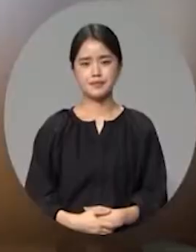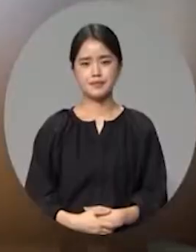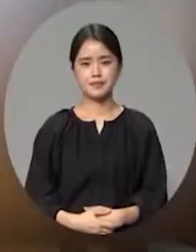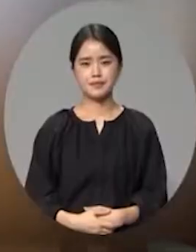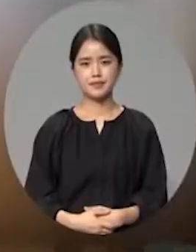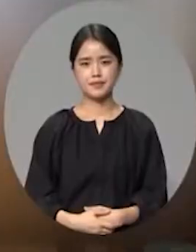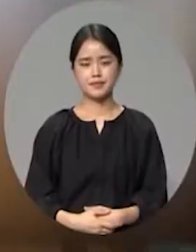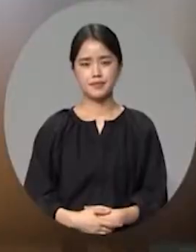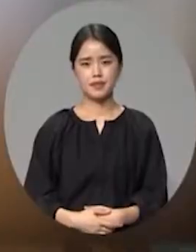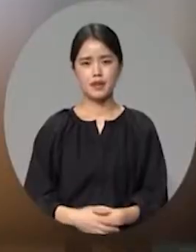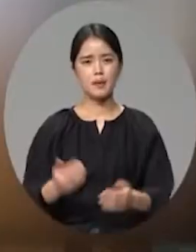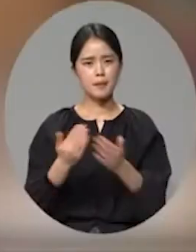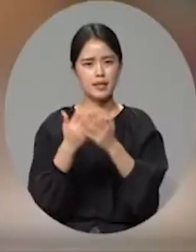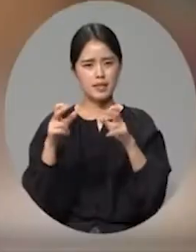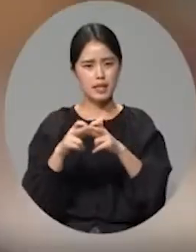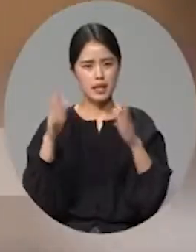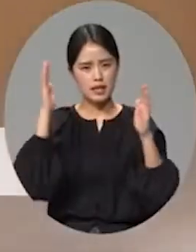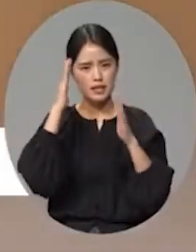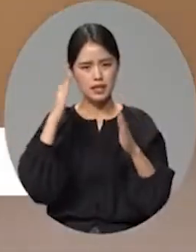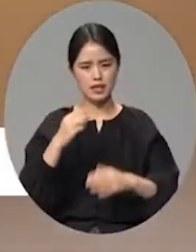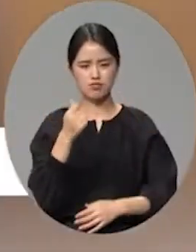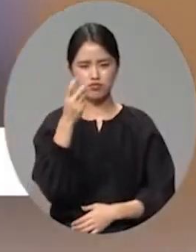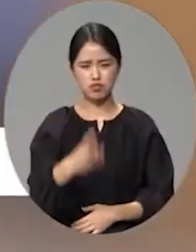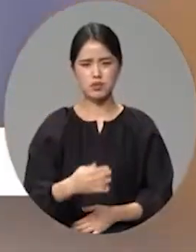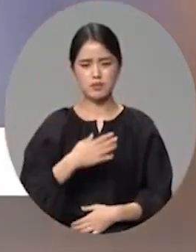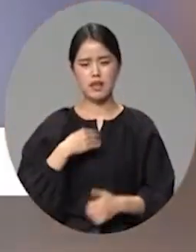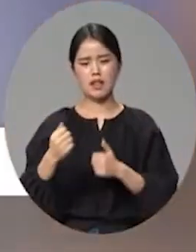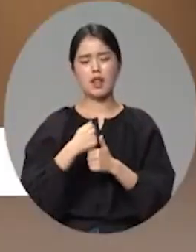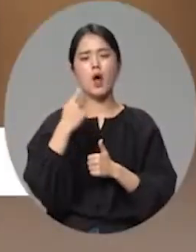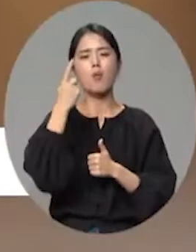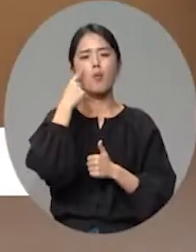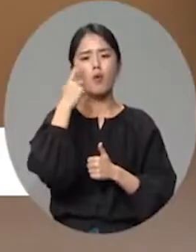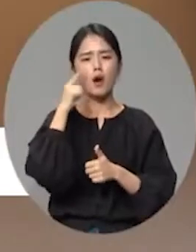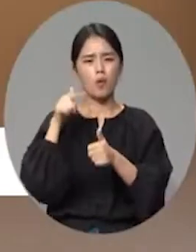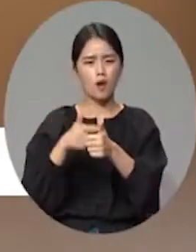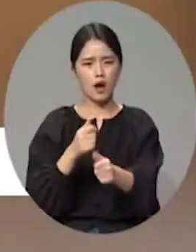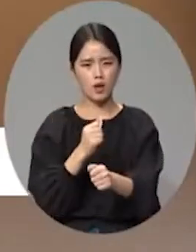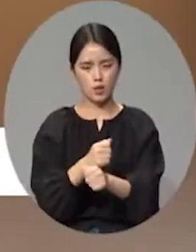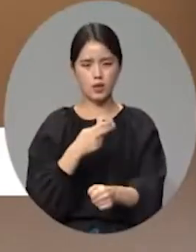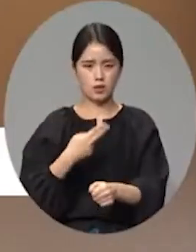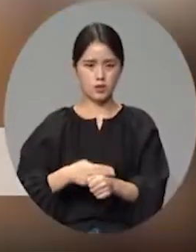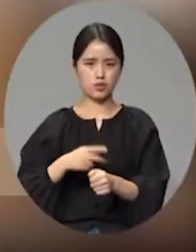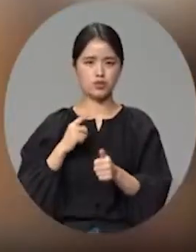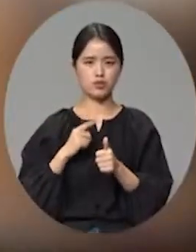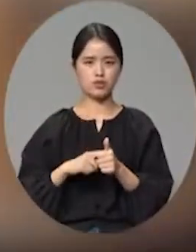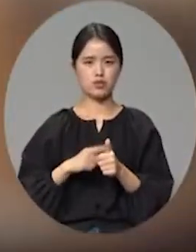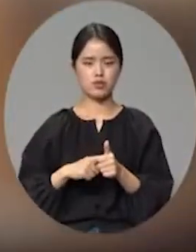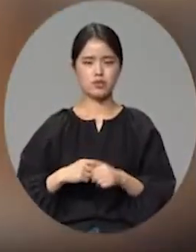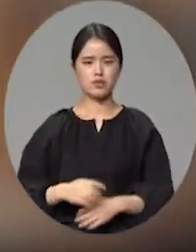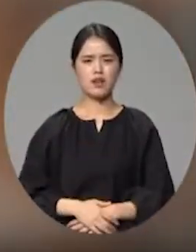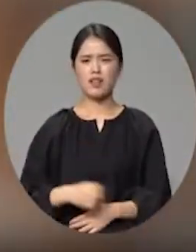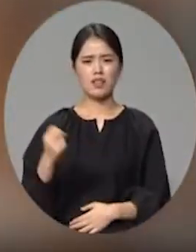발달장애 학생에게 수차례 자신을 때리라고 강요한 특수학교 교사 a 씨 아